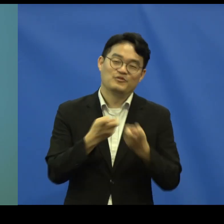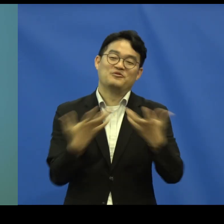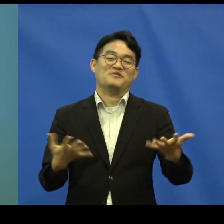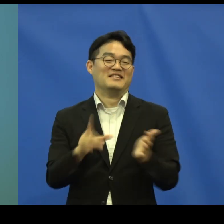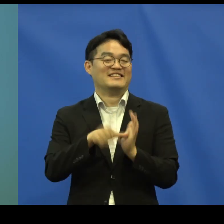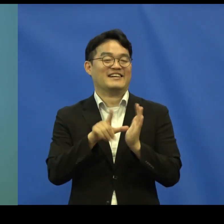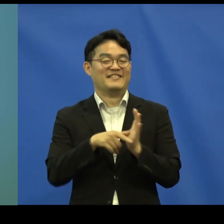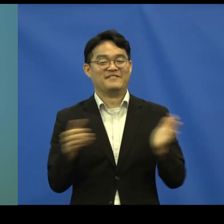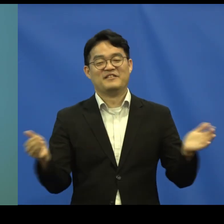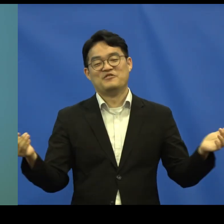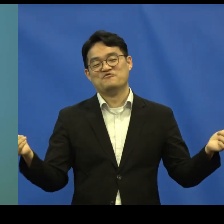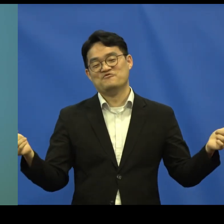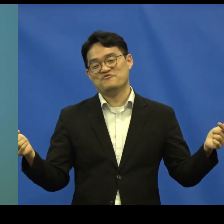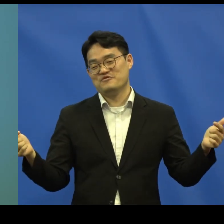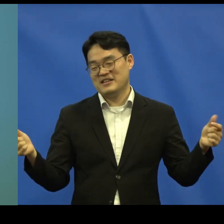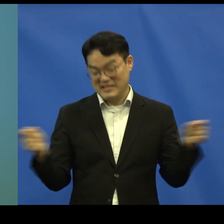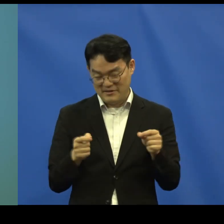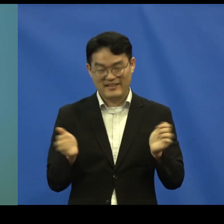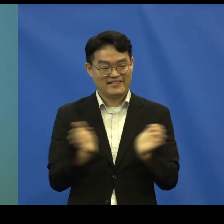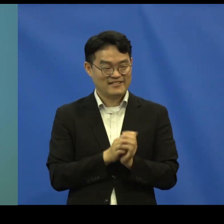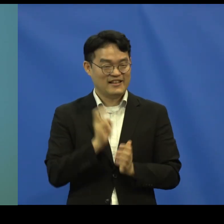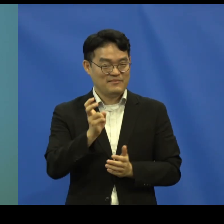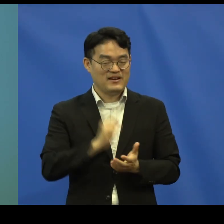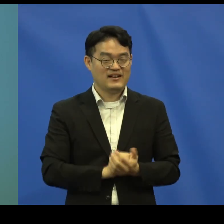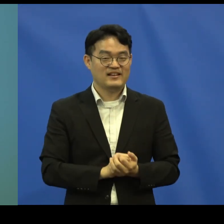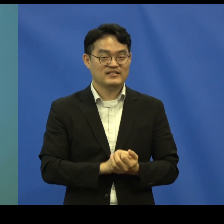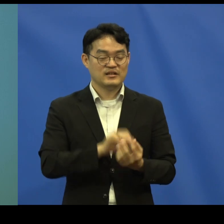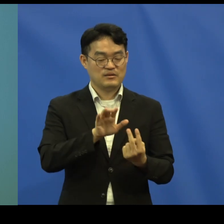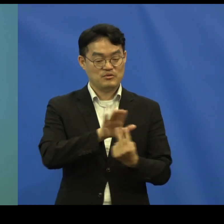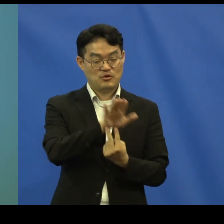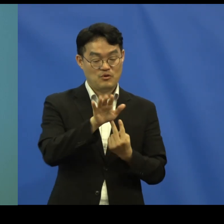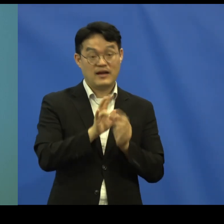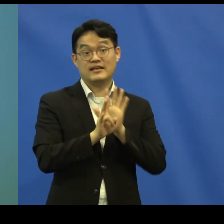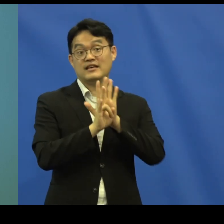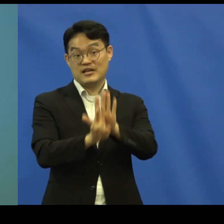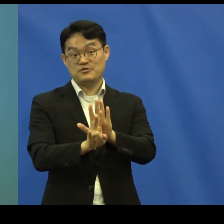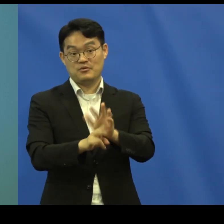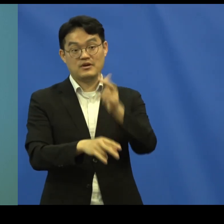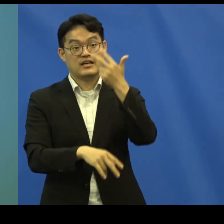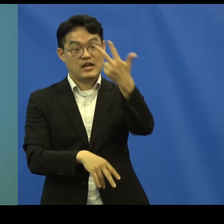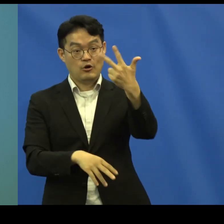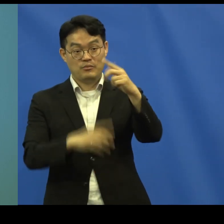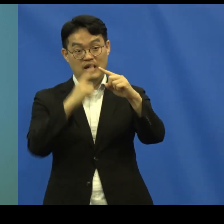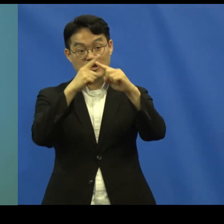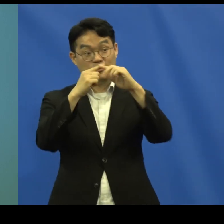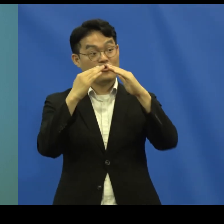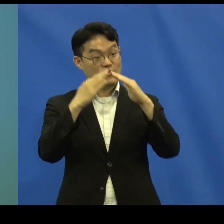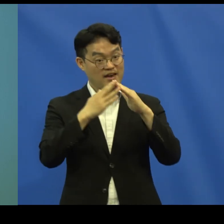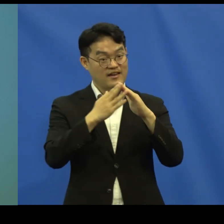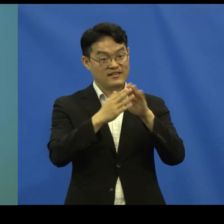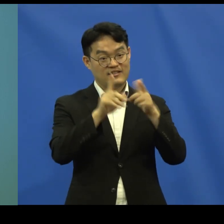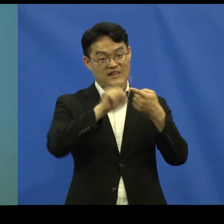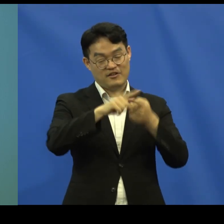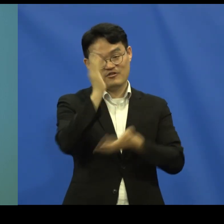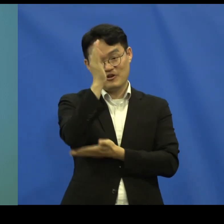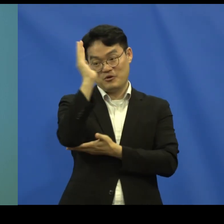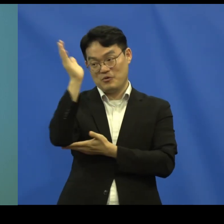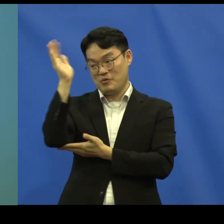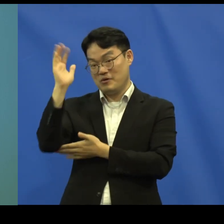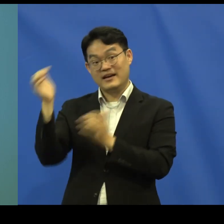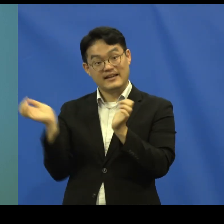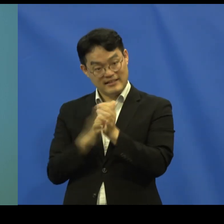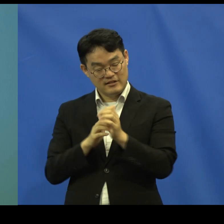제가 이제 요한계시록 7소아시아 7교회를 이제 마쳤습니다. 2장까지, 3장까지였습니다. 이제